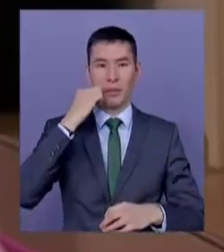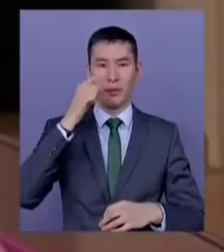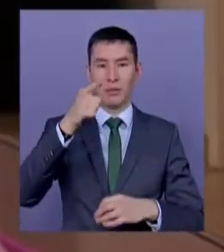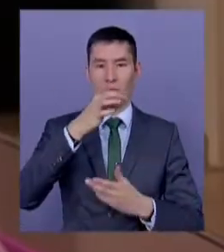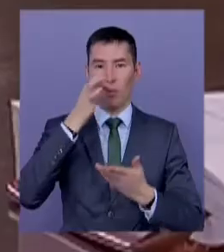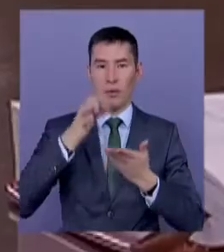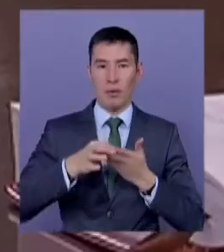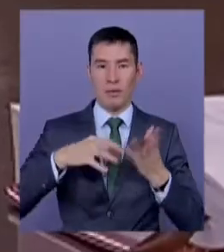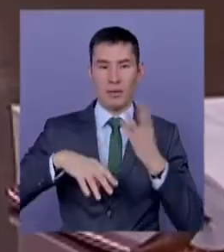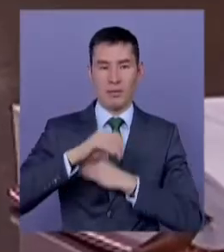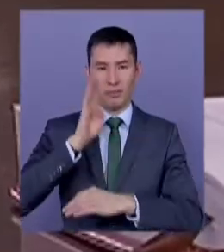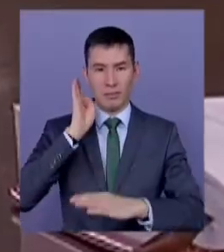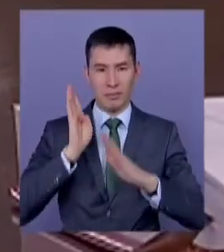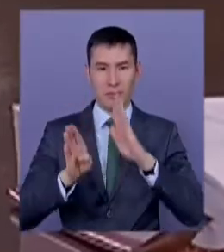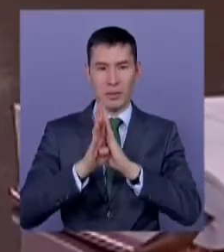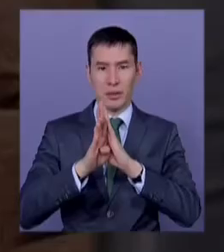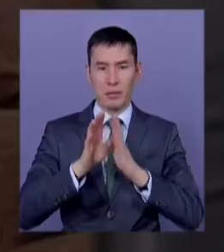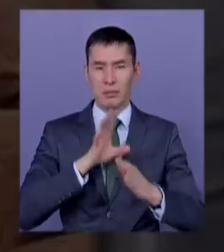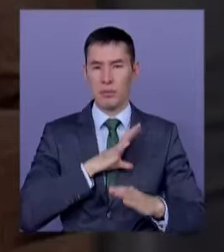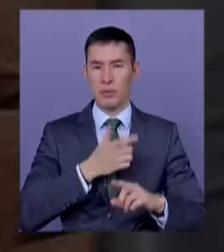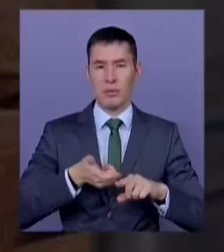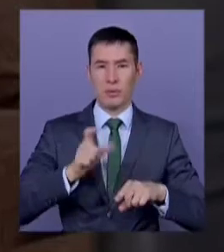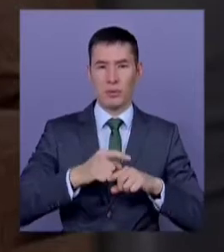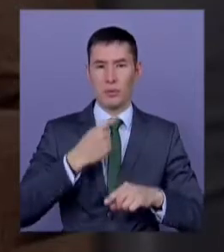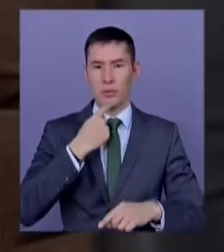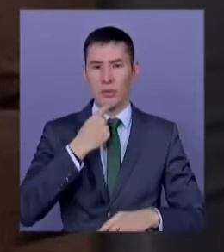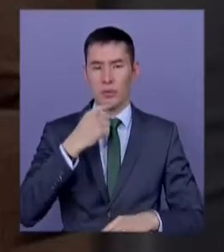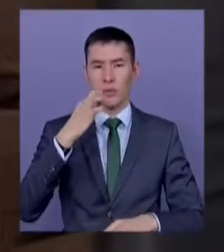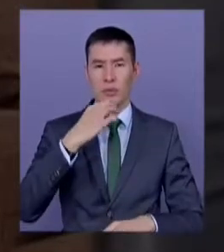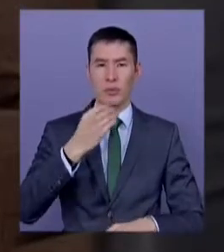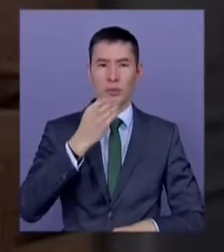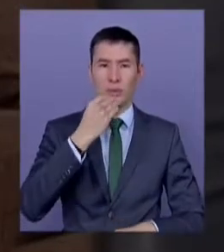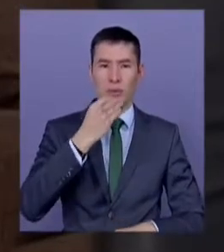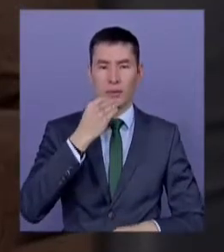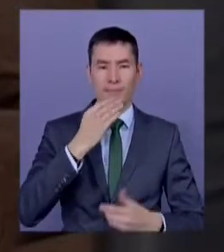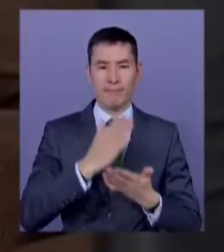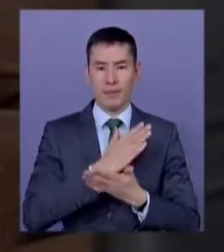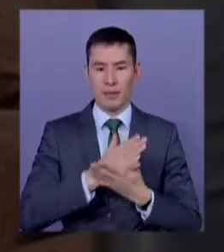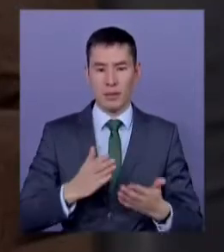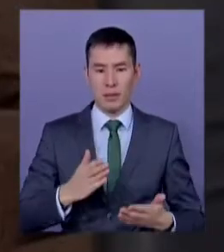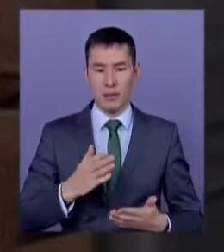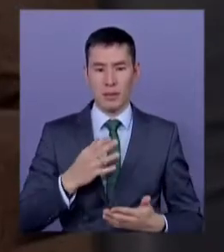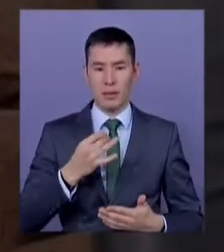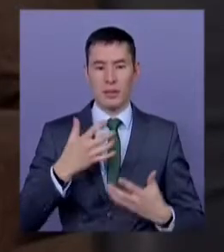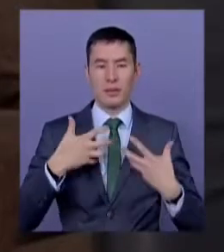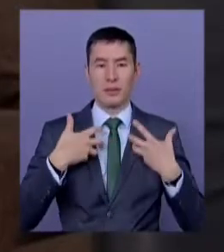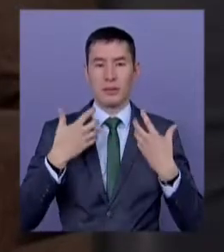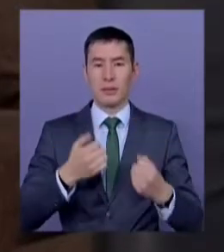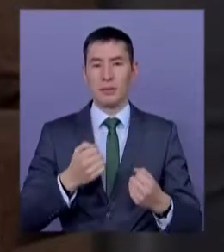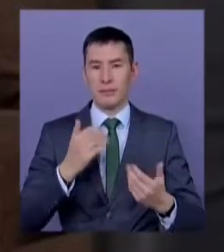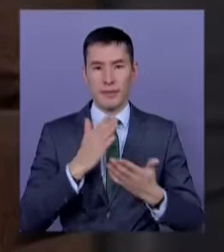кезінде өте қиын дүниелер болды. Тамақ мәселесі өте нашар, денсаулықты